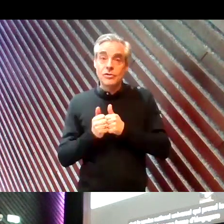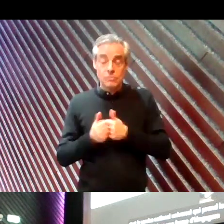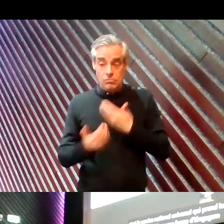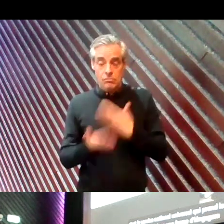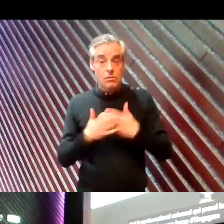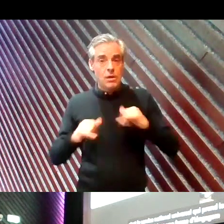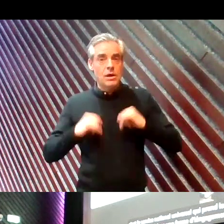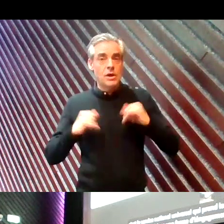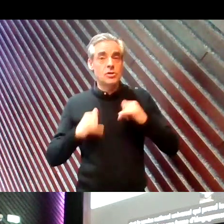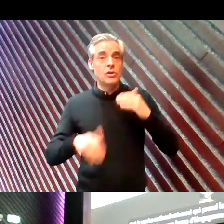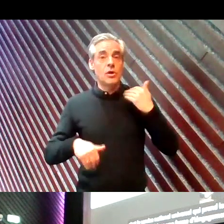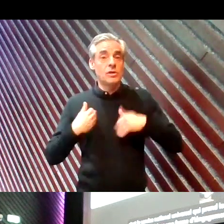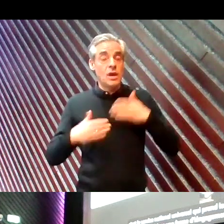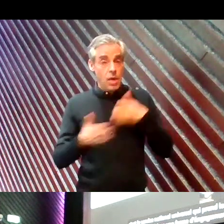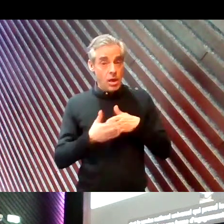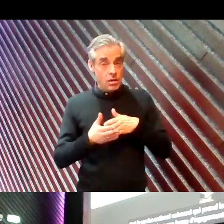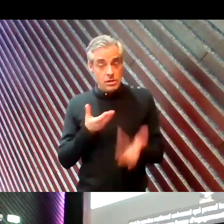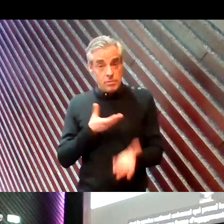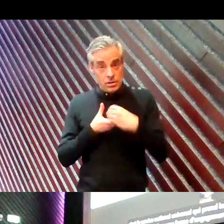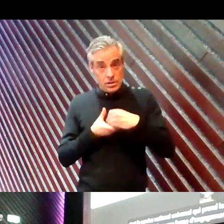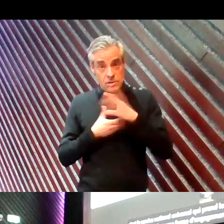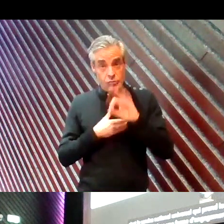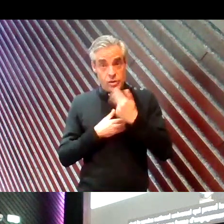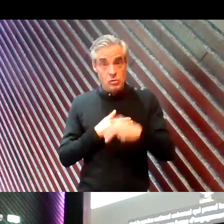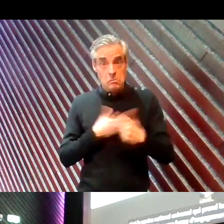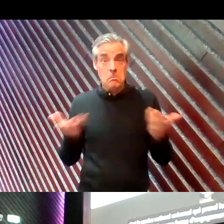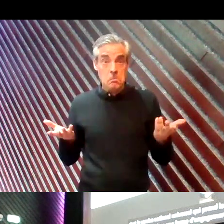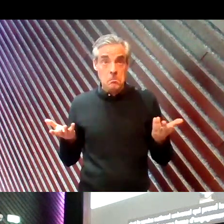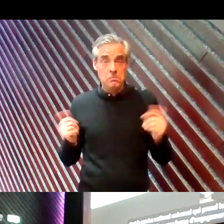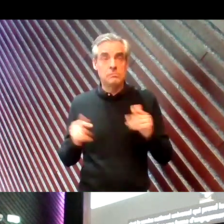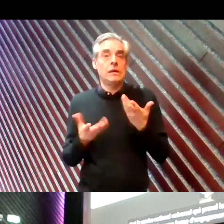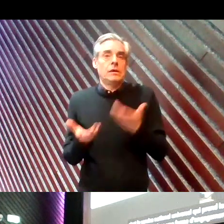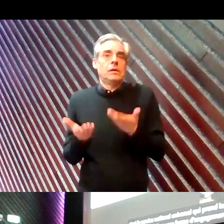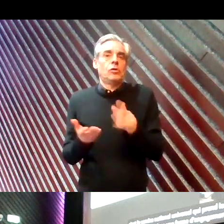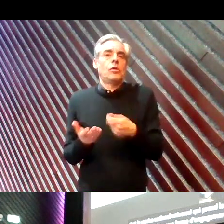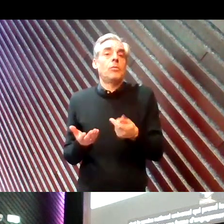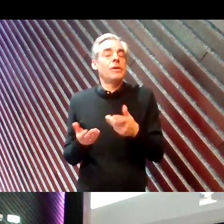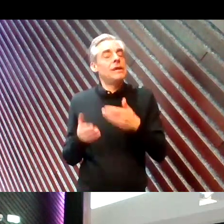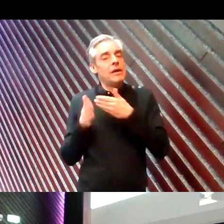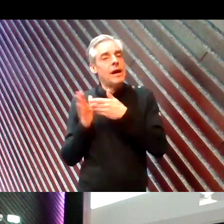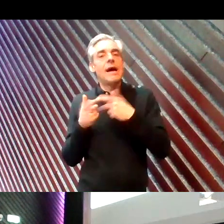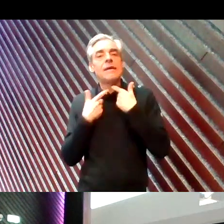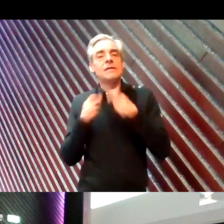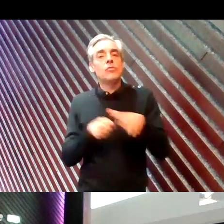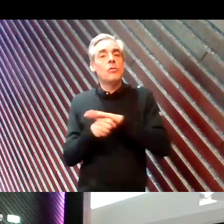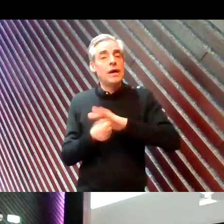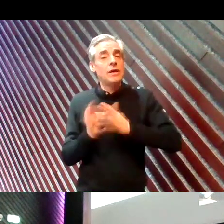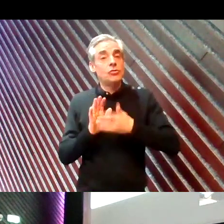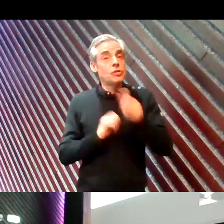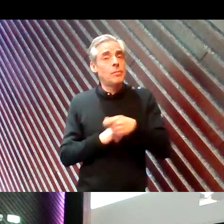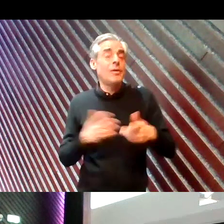les jeunes en situation d'héte, est-ce qu'elles participent en fait à ce service national universel alors qu'il est aujourd'hui rendu accessible ? Est-ce qu